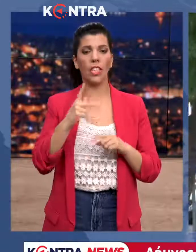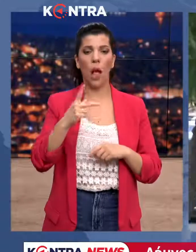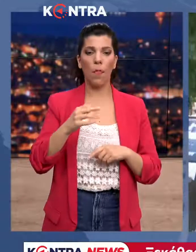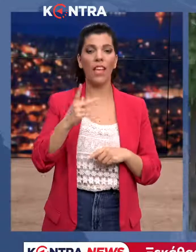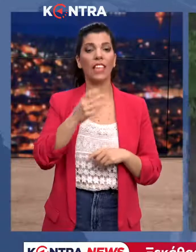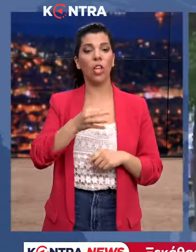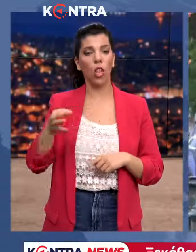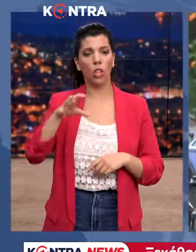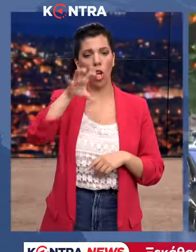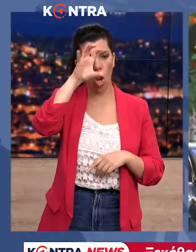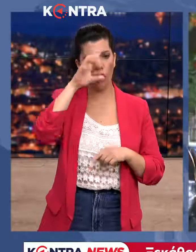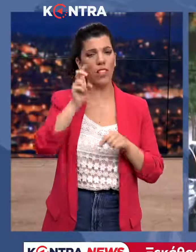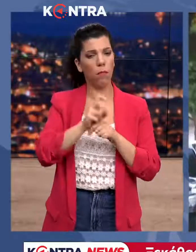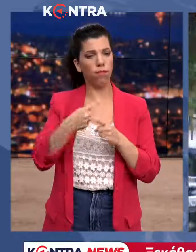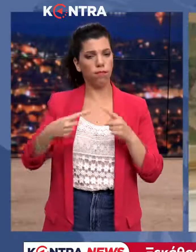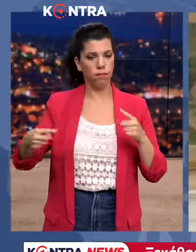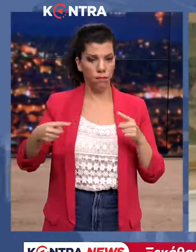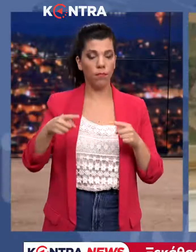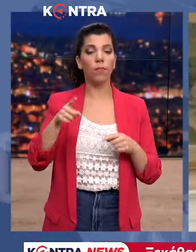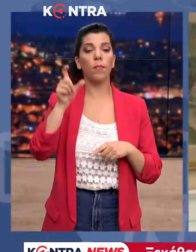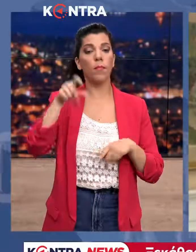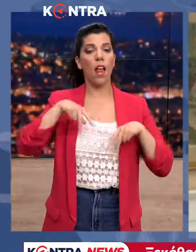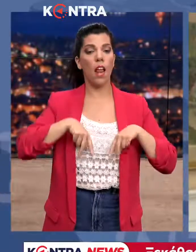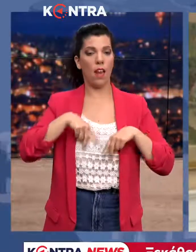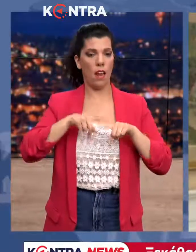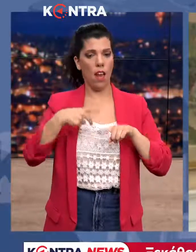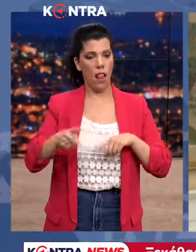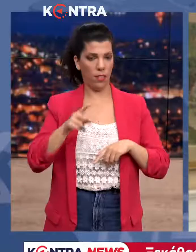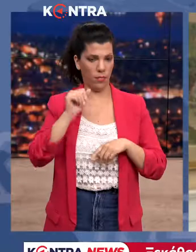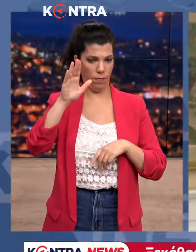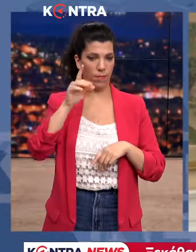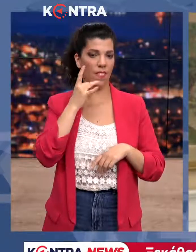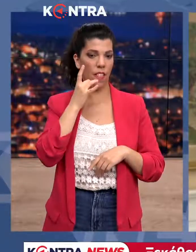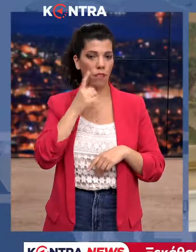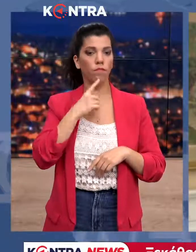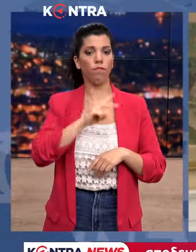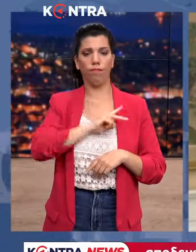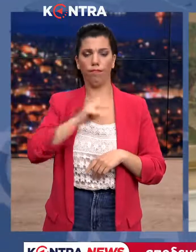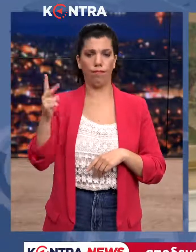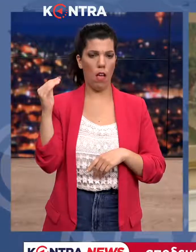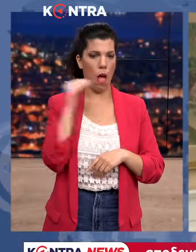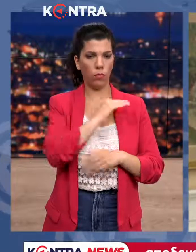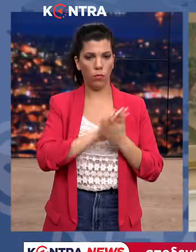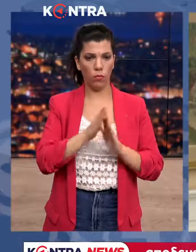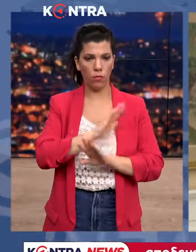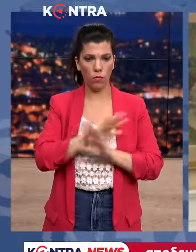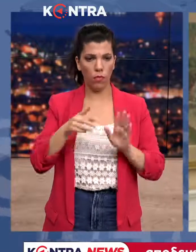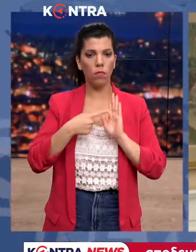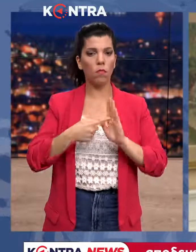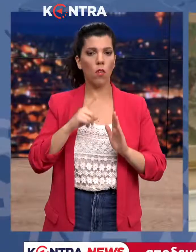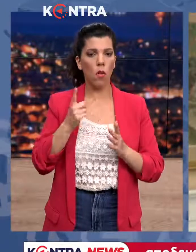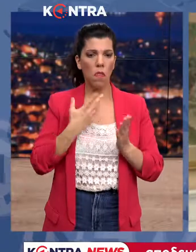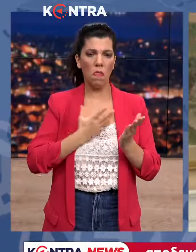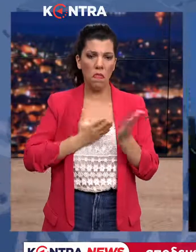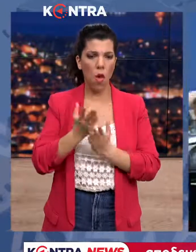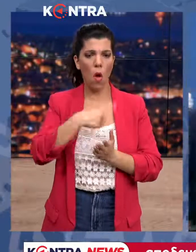και σύμη ξεκάθαρη απάντηση έδωσε ο έλληνας υπουργός εξωτερικών νίκος δένδιας λέγοντας πως η τουρκία αποδεικνύει σε όλους πόσο